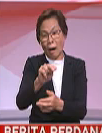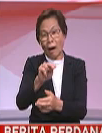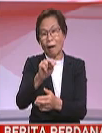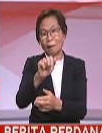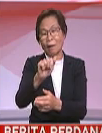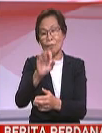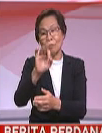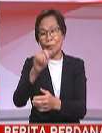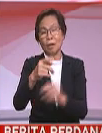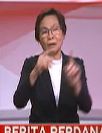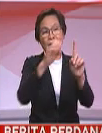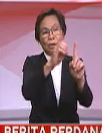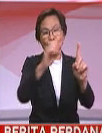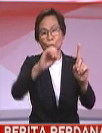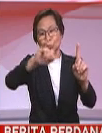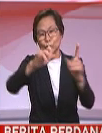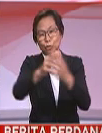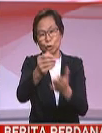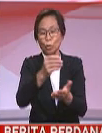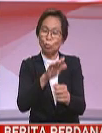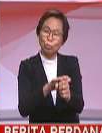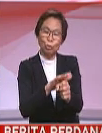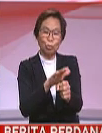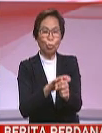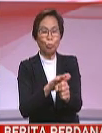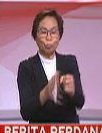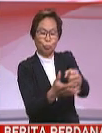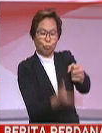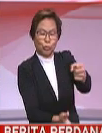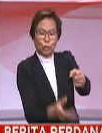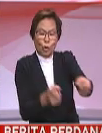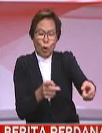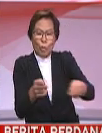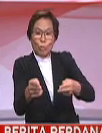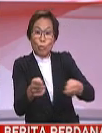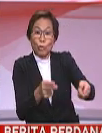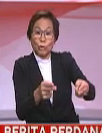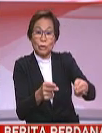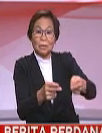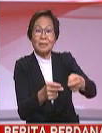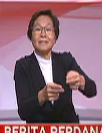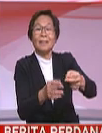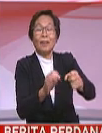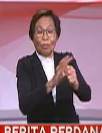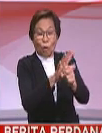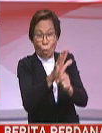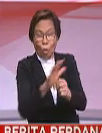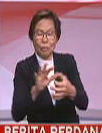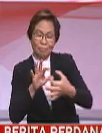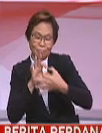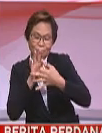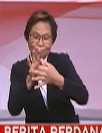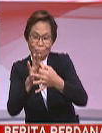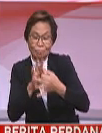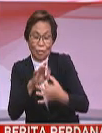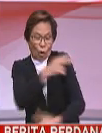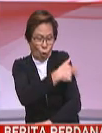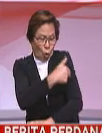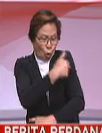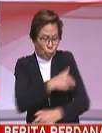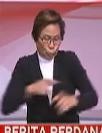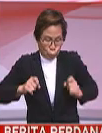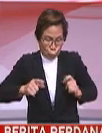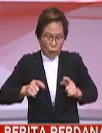peruntukan RM100 juta cukup untuk melicinkan urusan kes COVID-19 dengan kerjasama hospital swasta